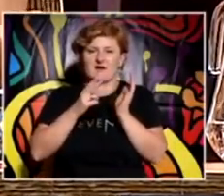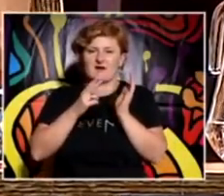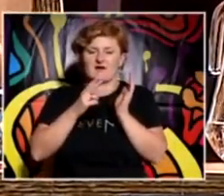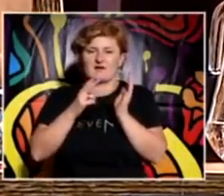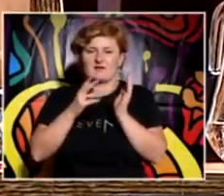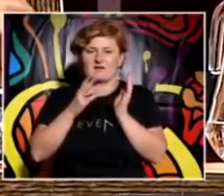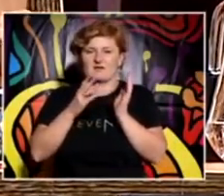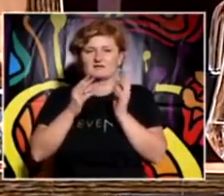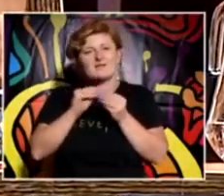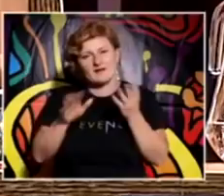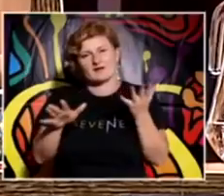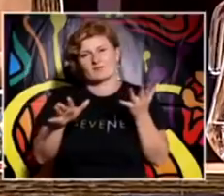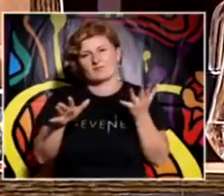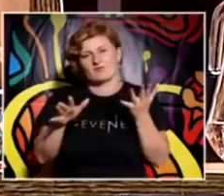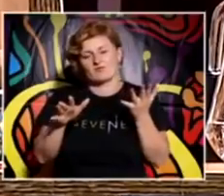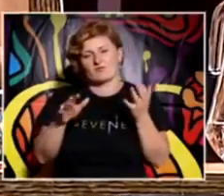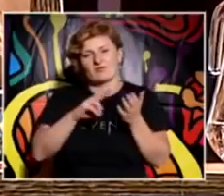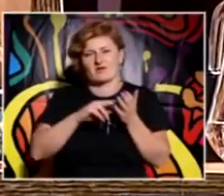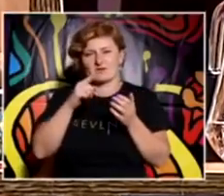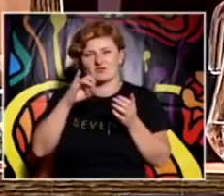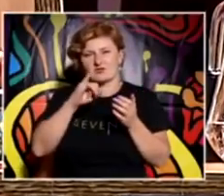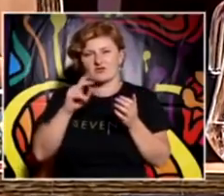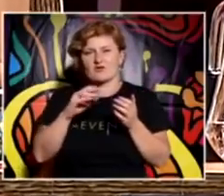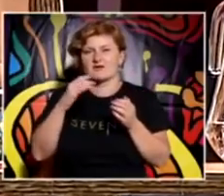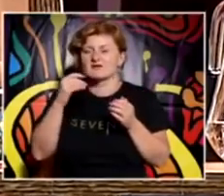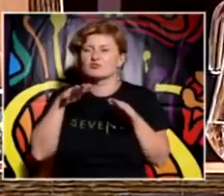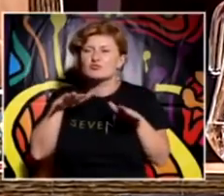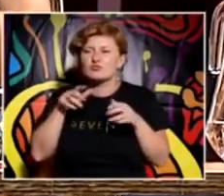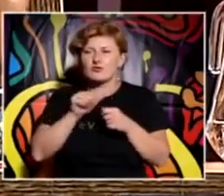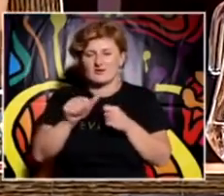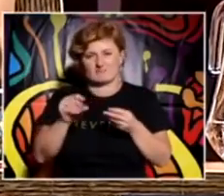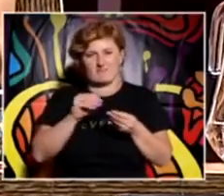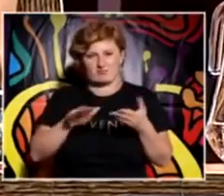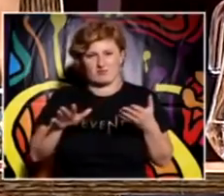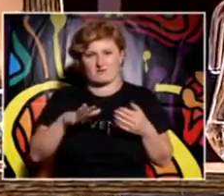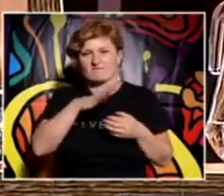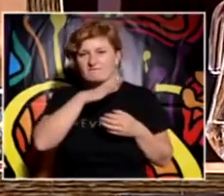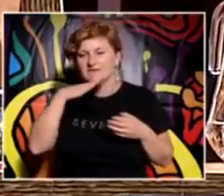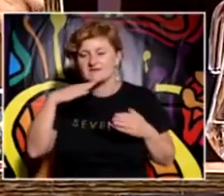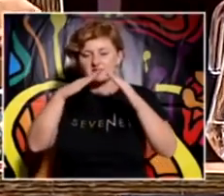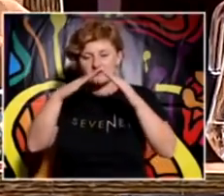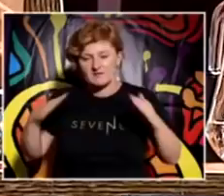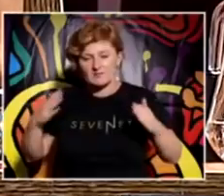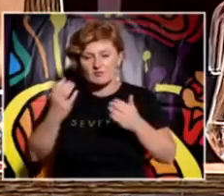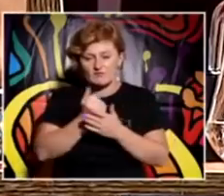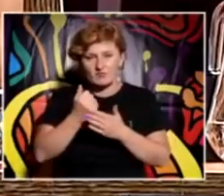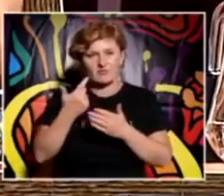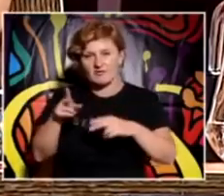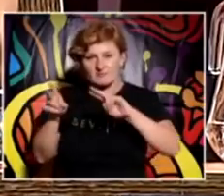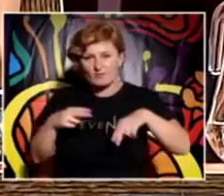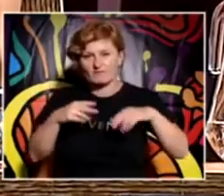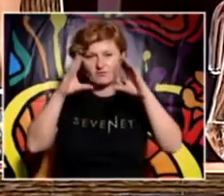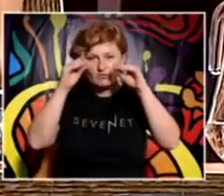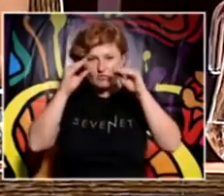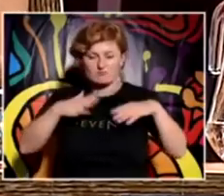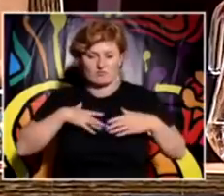przysłowiowy uśmiech, za który nie musimy płacić i o tym czasami zapominamy, że możemy wystarczy wziąć namiot, nie wrócić na noc i możemy mieć